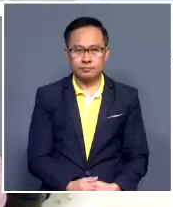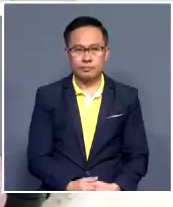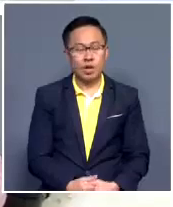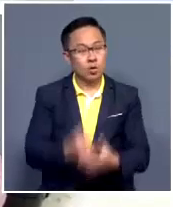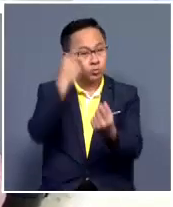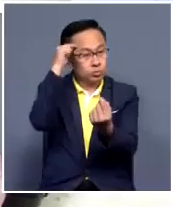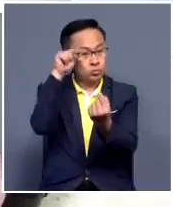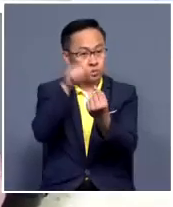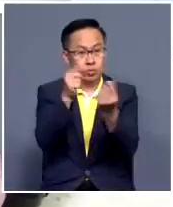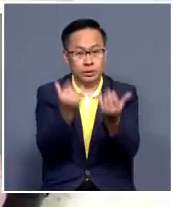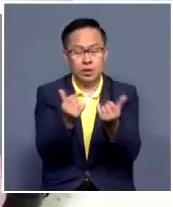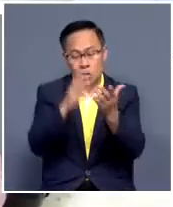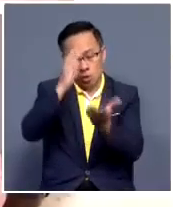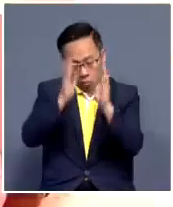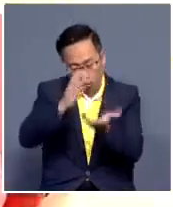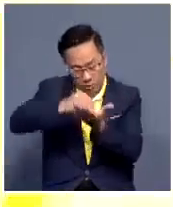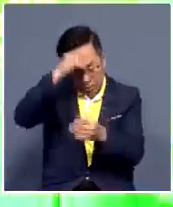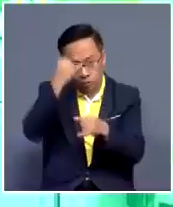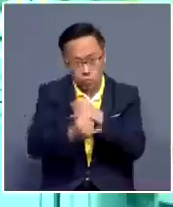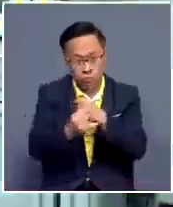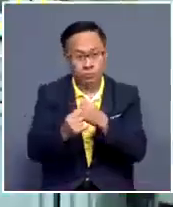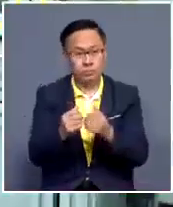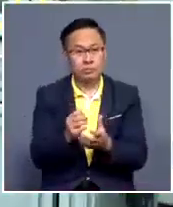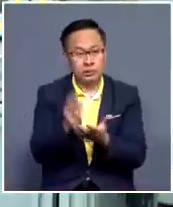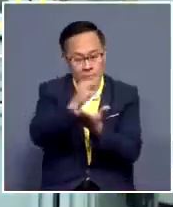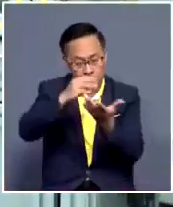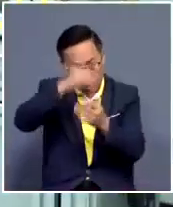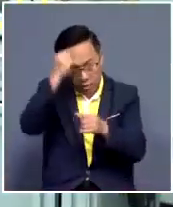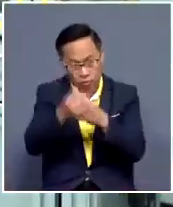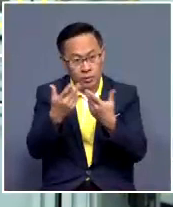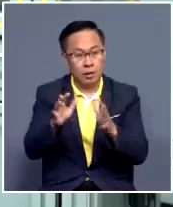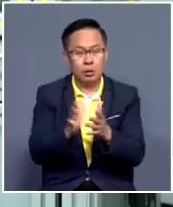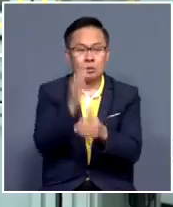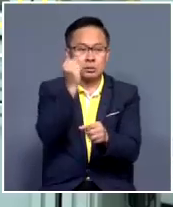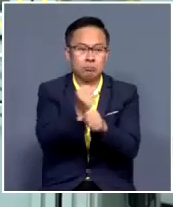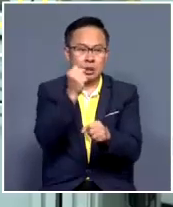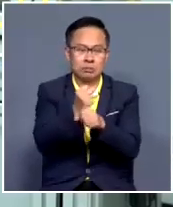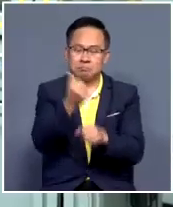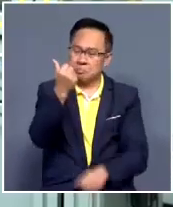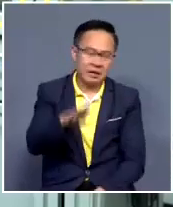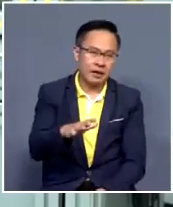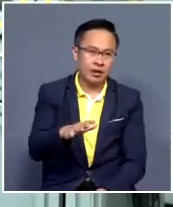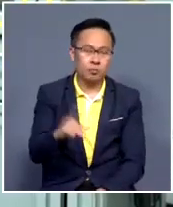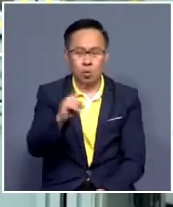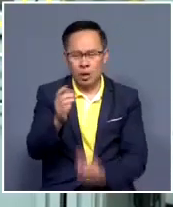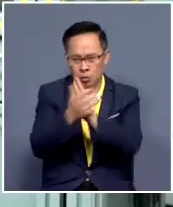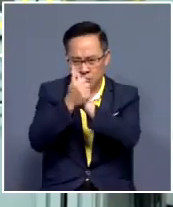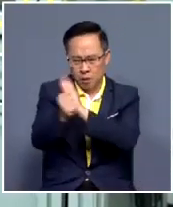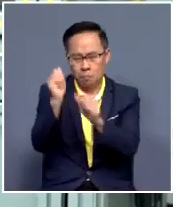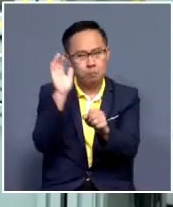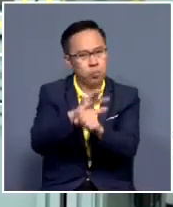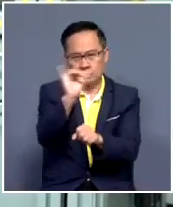จุดประสงค์หลักก็คือตอนนี้คนที่จบมาจากภาคการศึกษาเนี่ยเมื่อจบแล้วเนี่ยไม่สามารถทำงานได้นะครับเพราะว่าขาดทักษะน